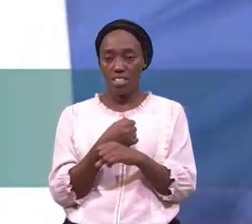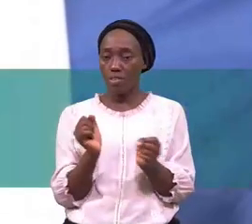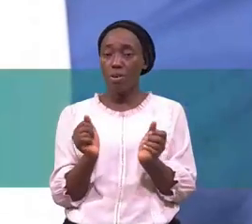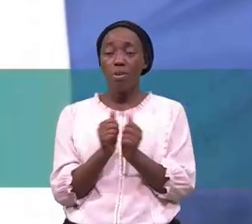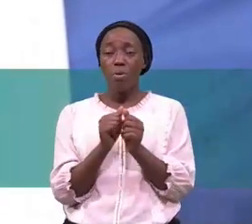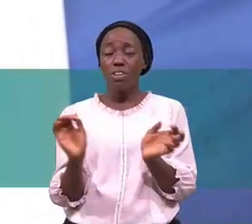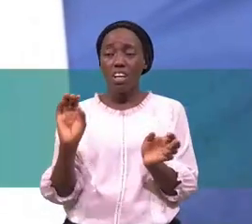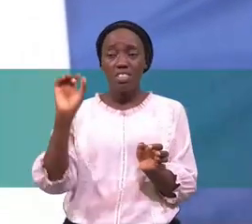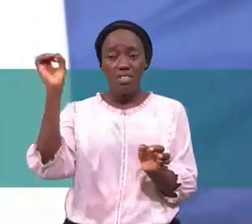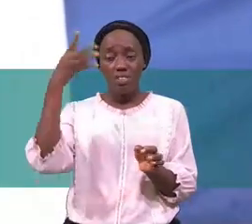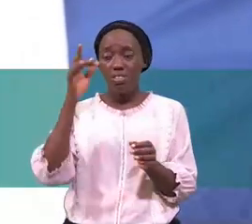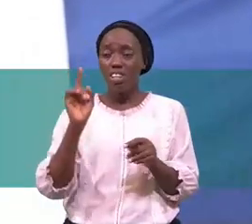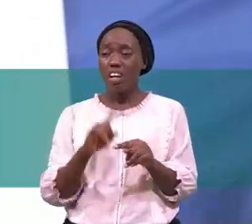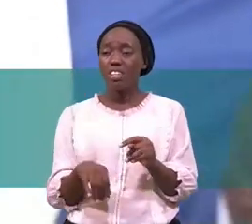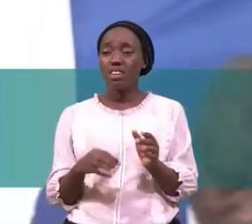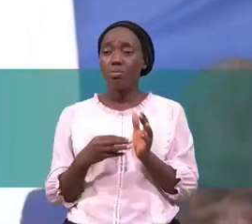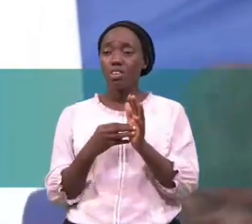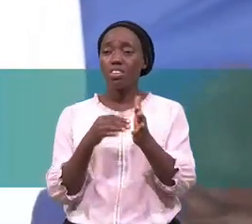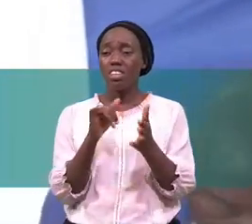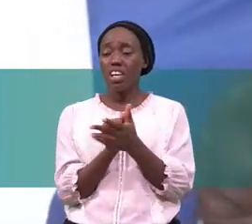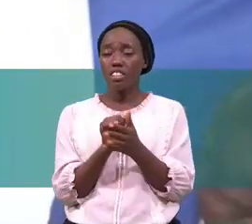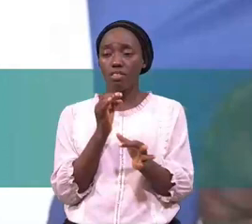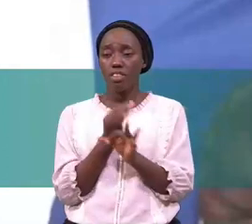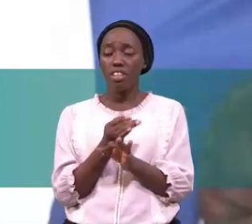Sans la grâce, on ne peut pas manifester cette foi.